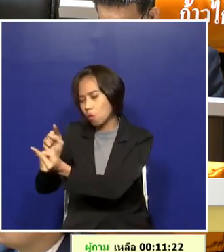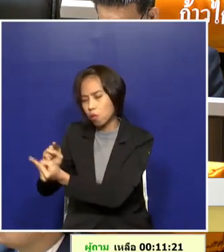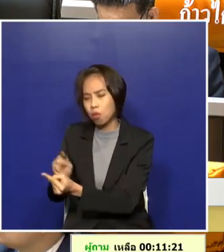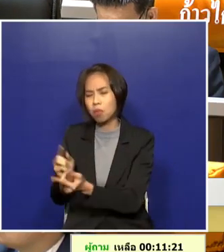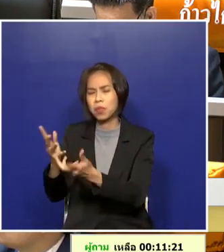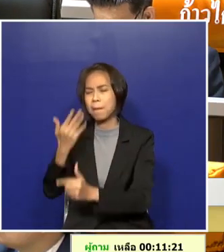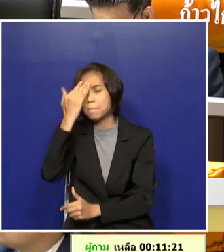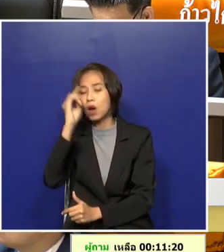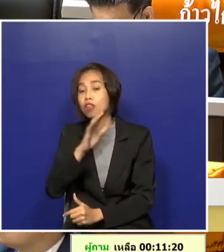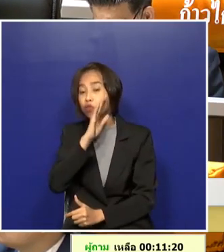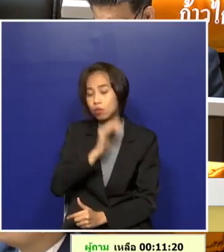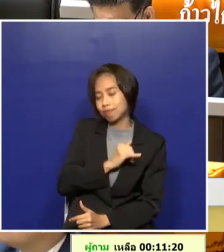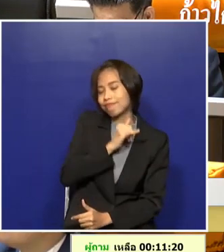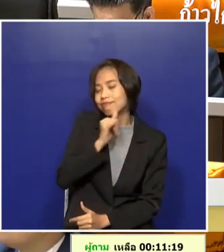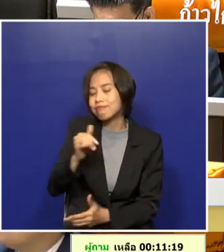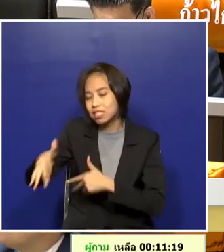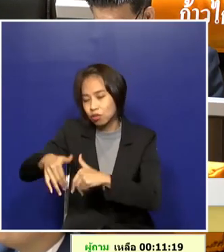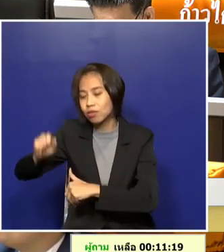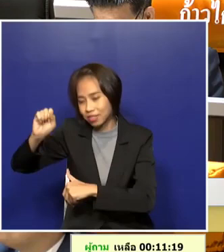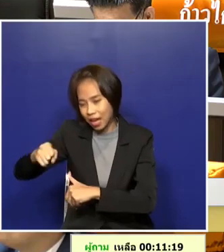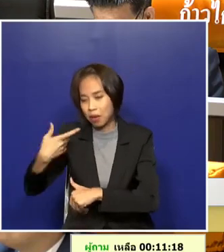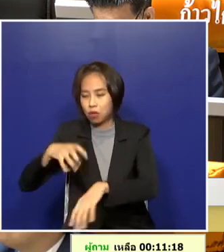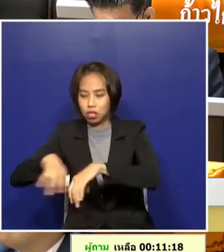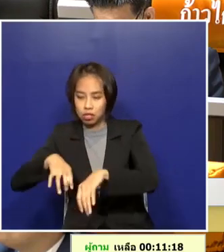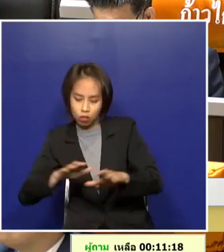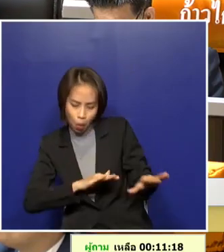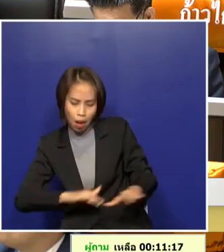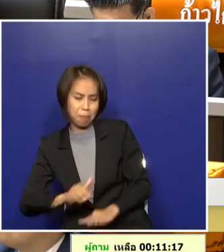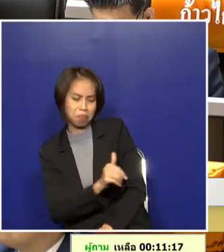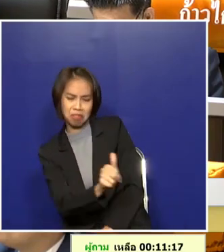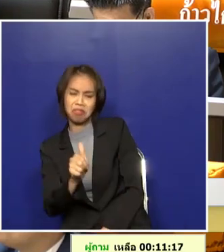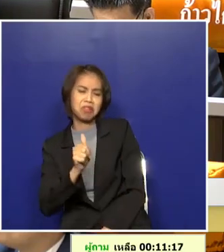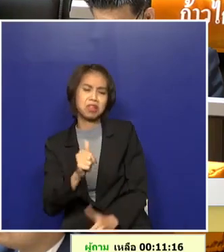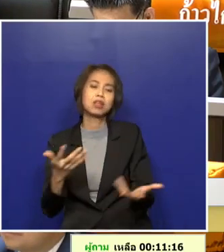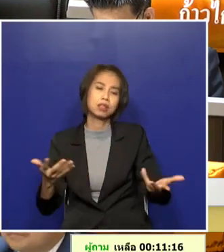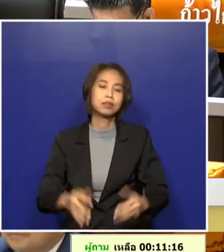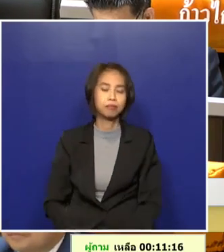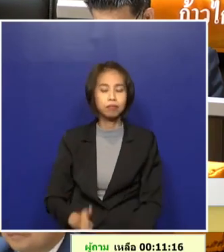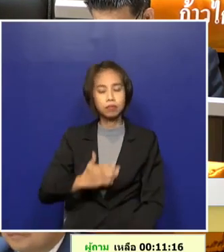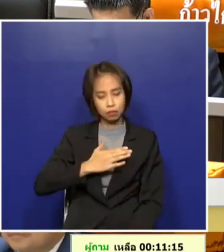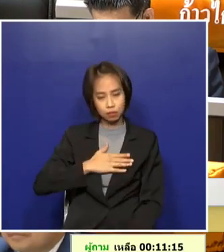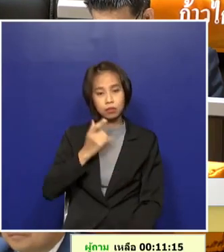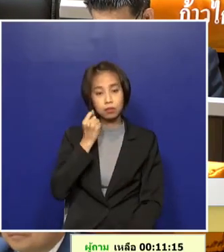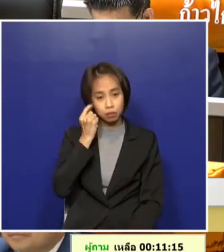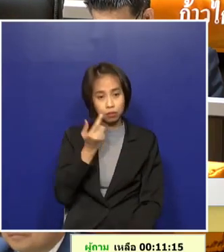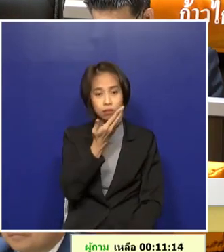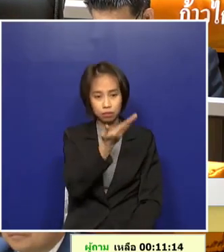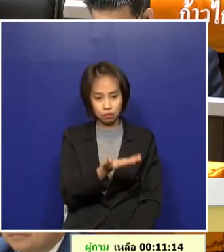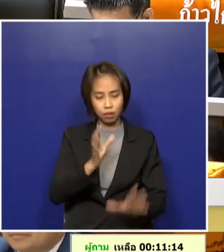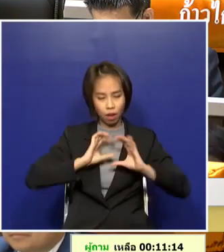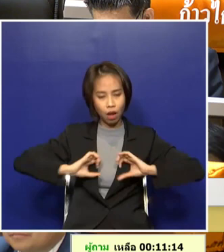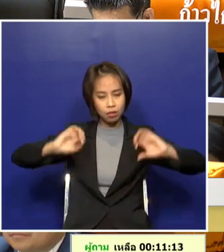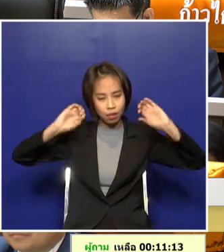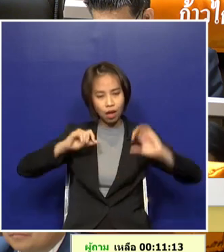ารักท่านนะครับแล้วก็ผมว่าอย่างท่านรัฐมนตรีเองก็ผมเข้าใจครับว่าท่านเป็นข้าราชการมาก่อนไม่เคย